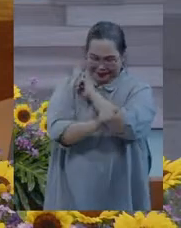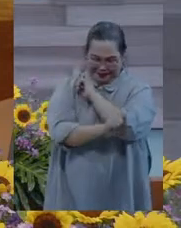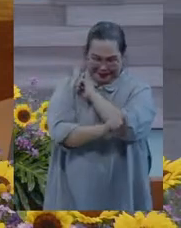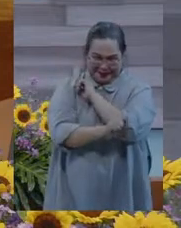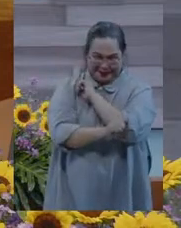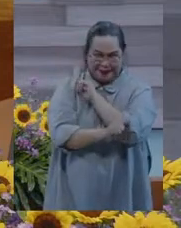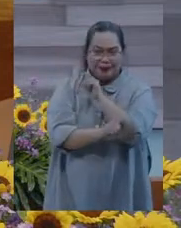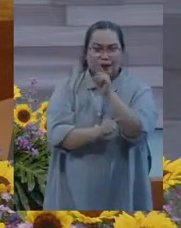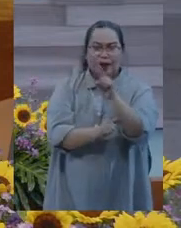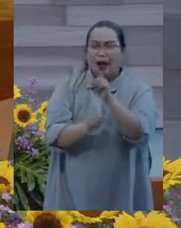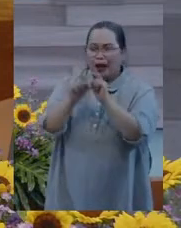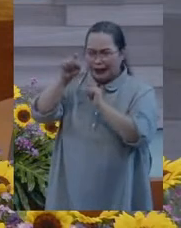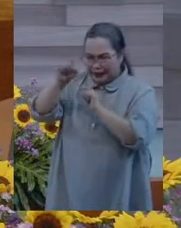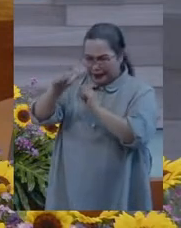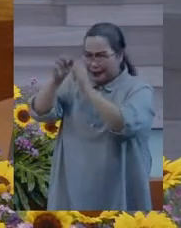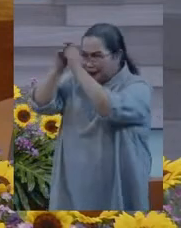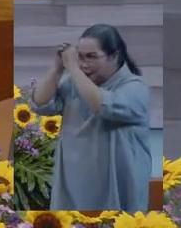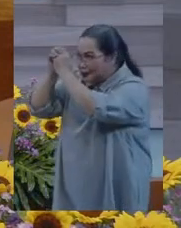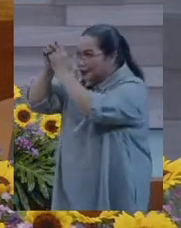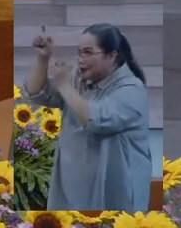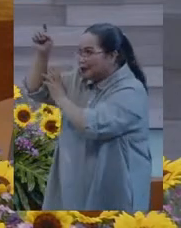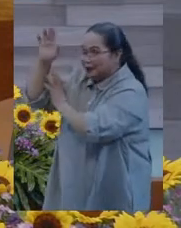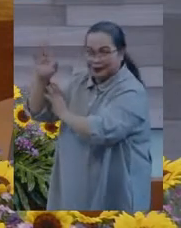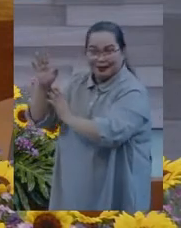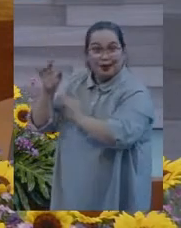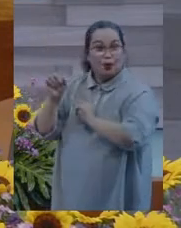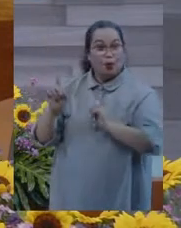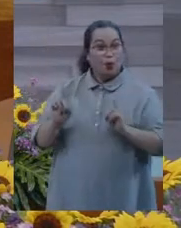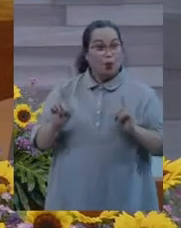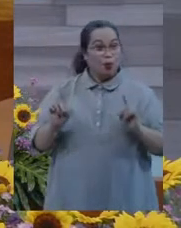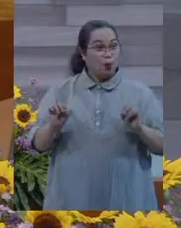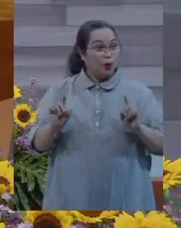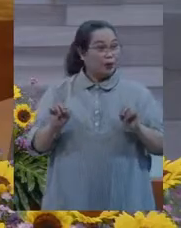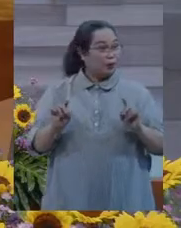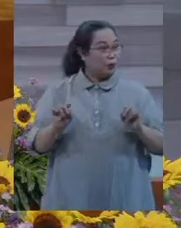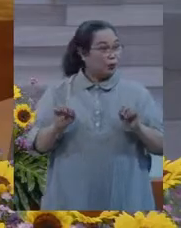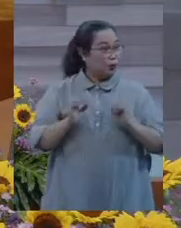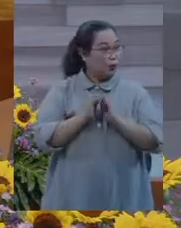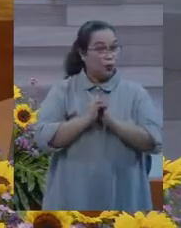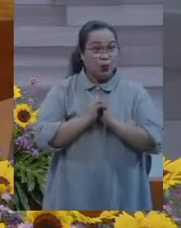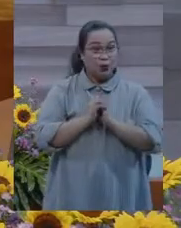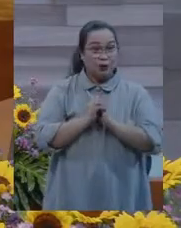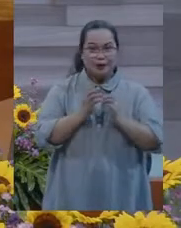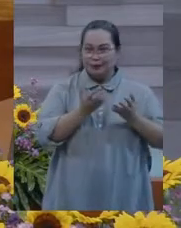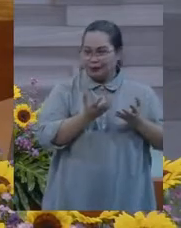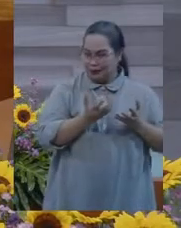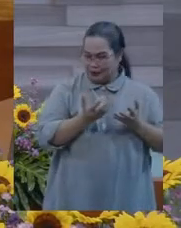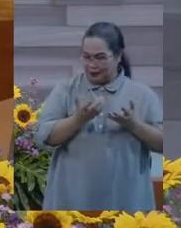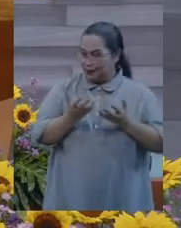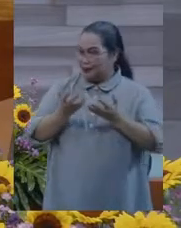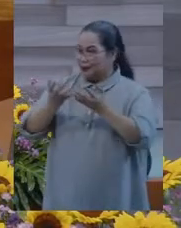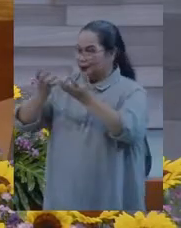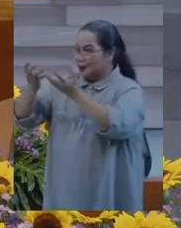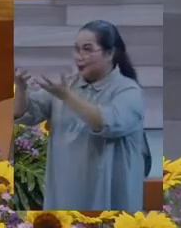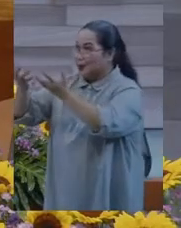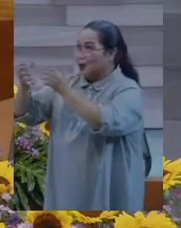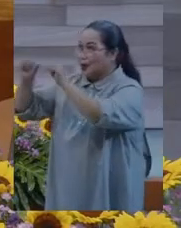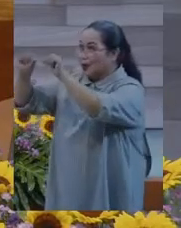kailangan nilang sumamba sa Diyos. At ang kanilang pananambahan ay ang pagdala ng